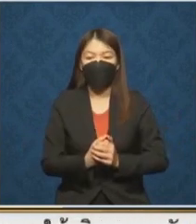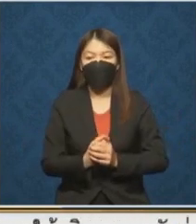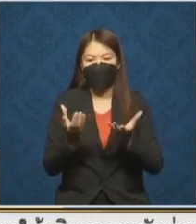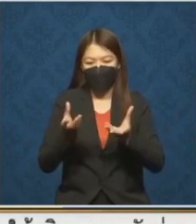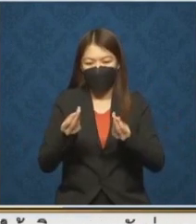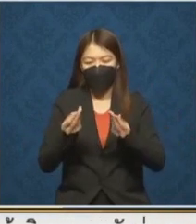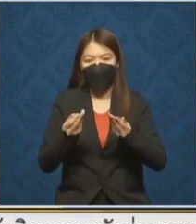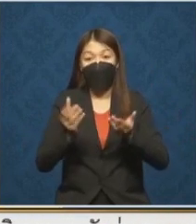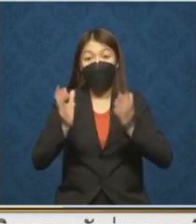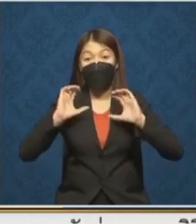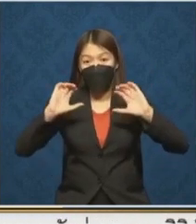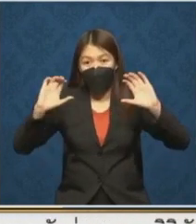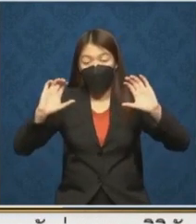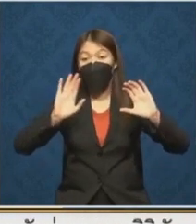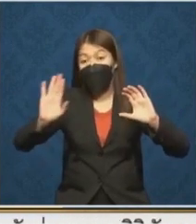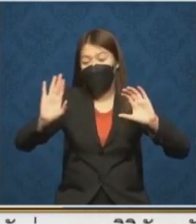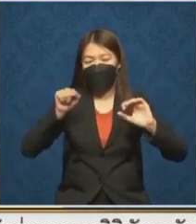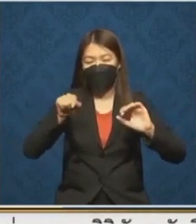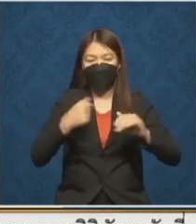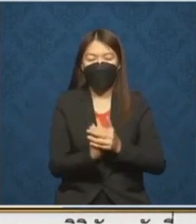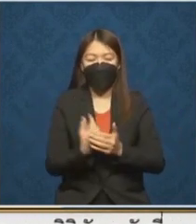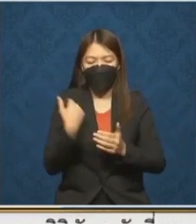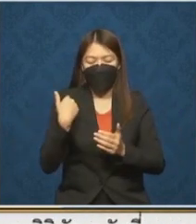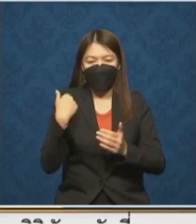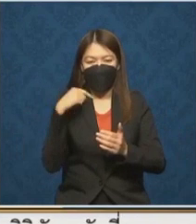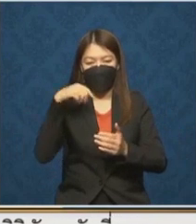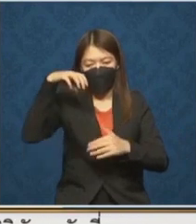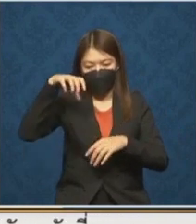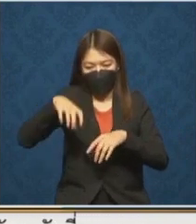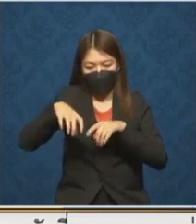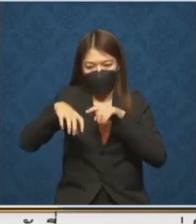ของรฐฐ ทำdigตแล้ก